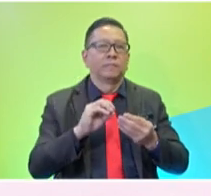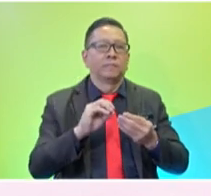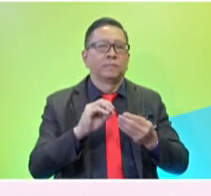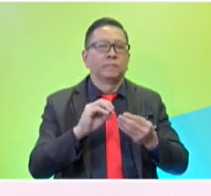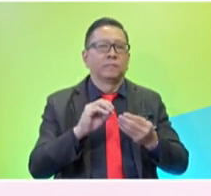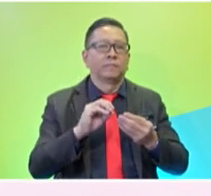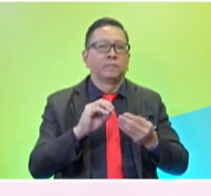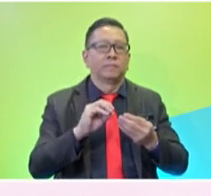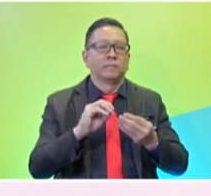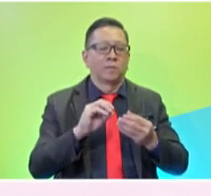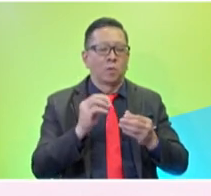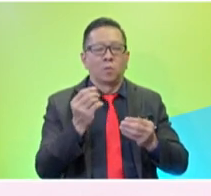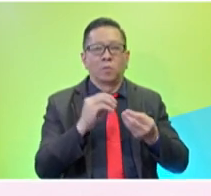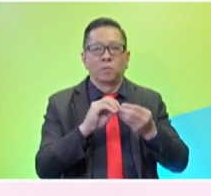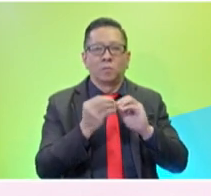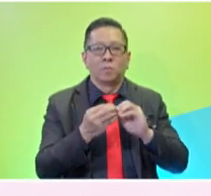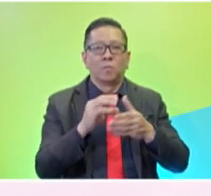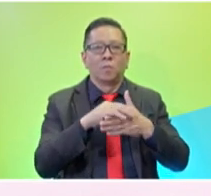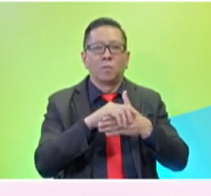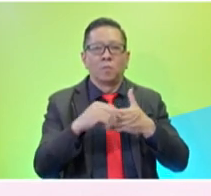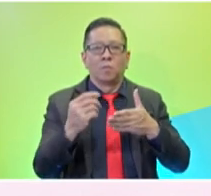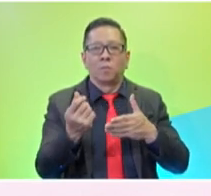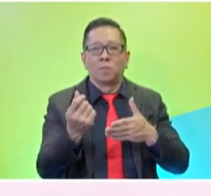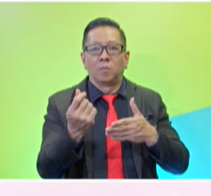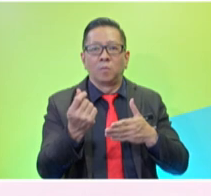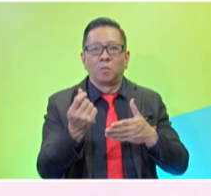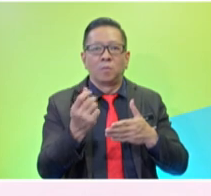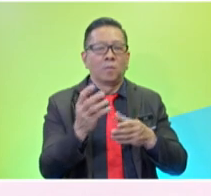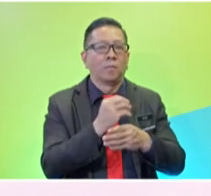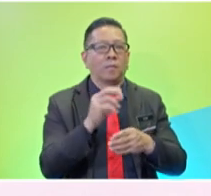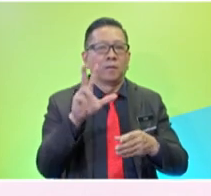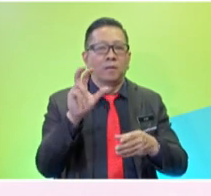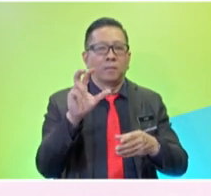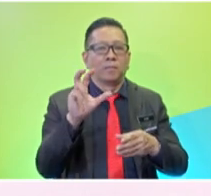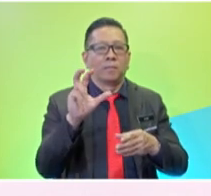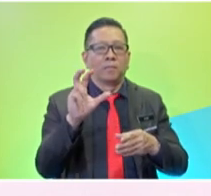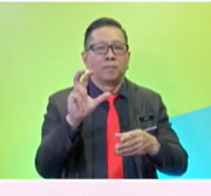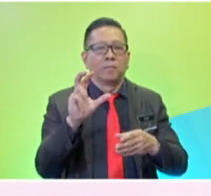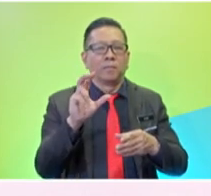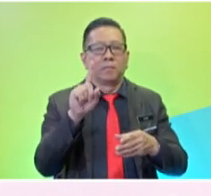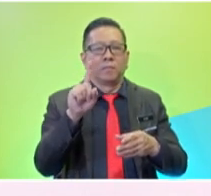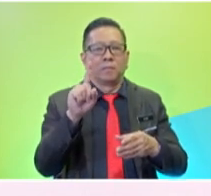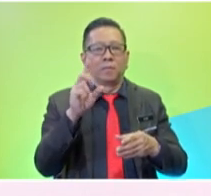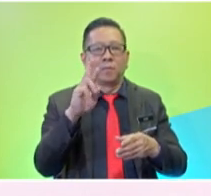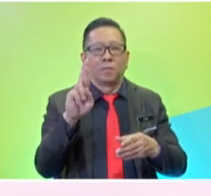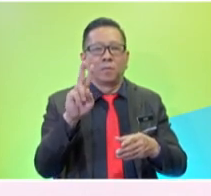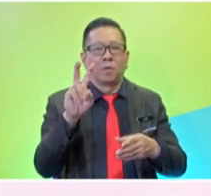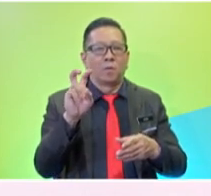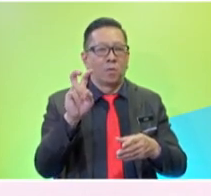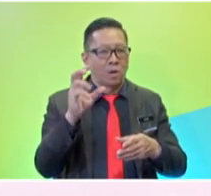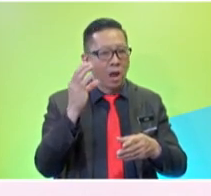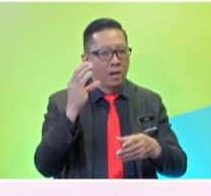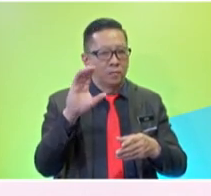upah Oke bagi sebuah rumah yang berukuran 40 jaraknya 30 yaitu bersamaan dengan 1.200 maka di situ